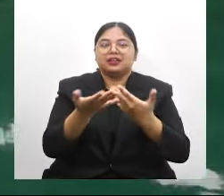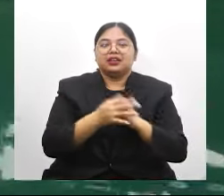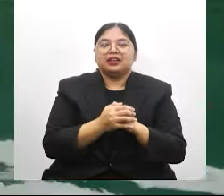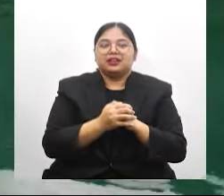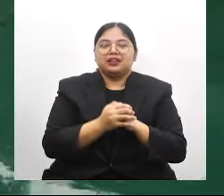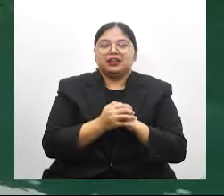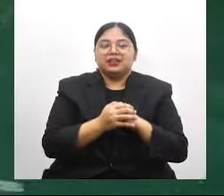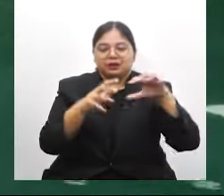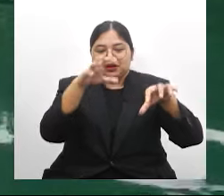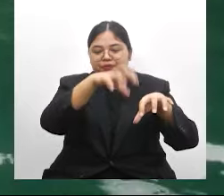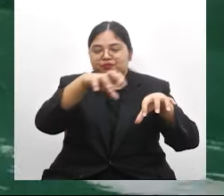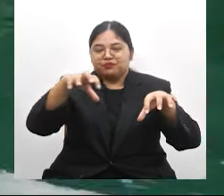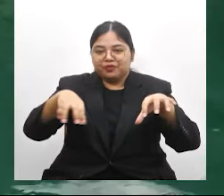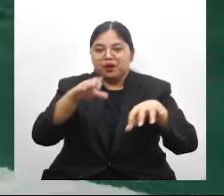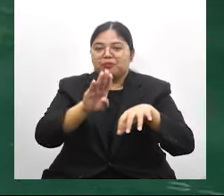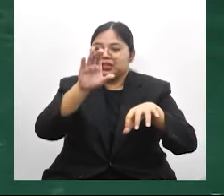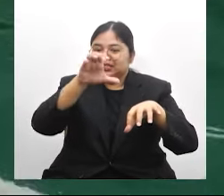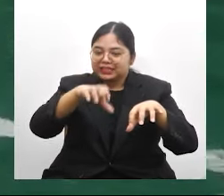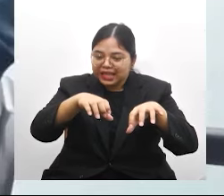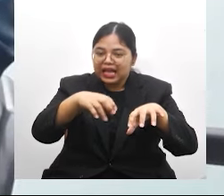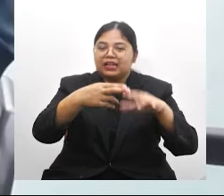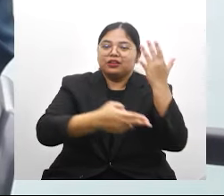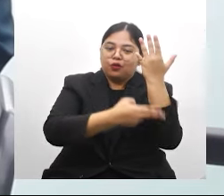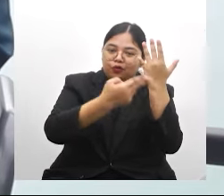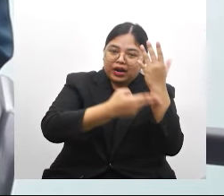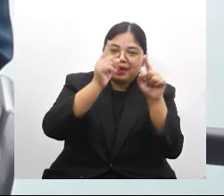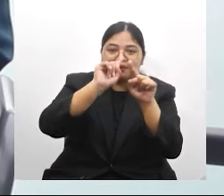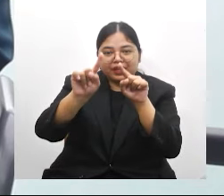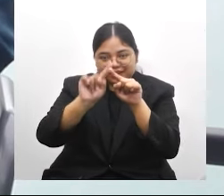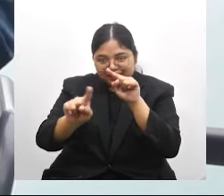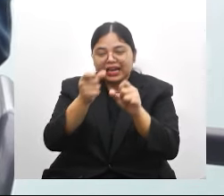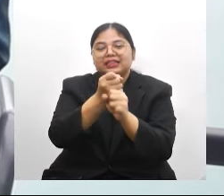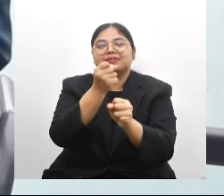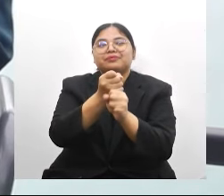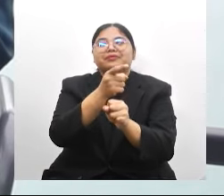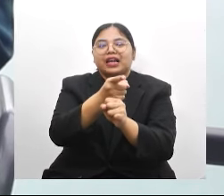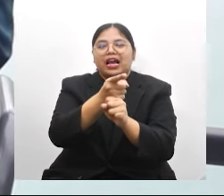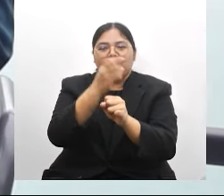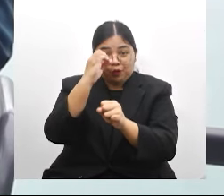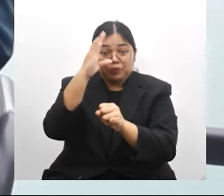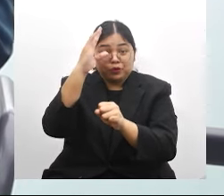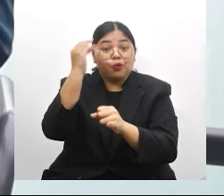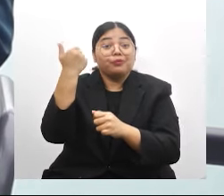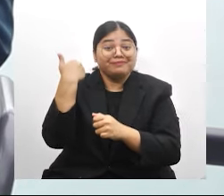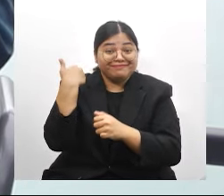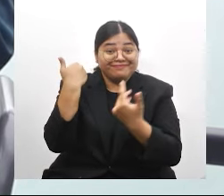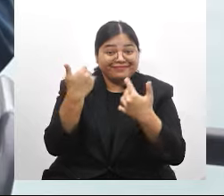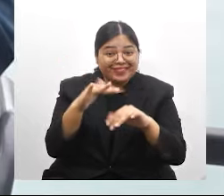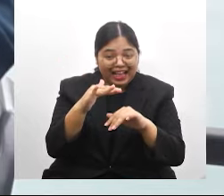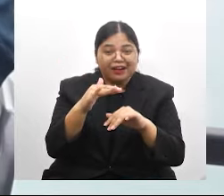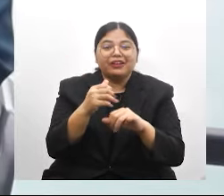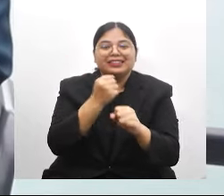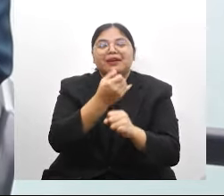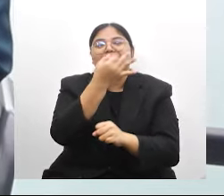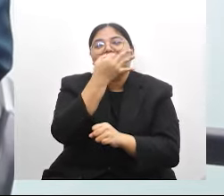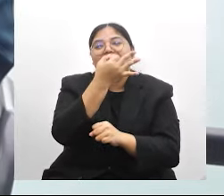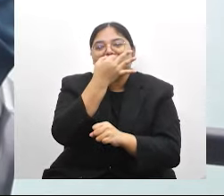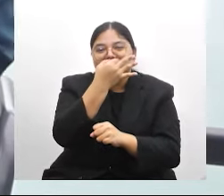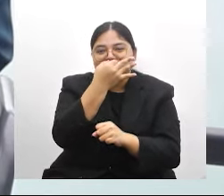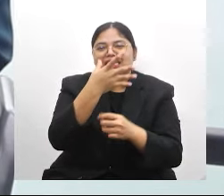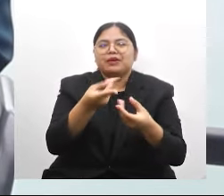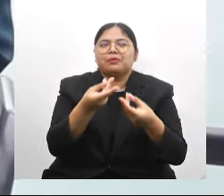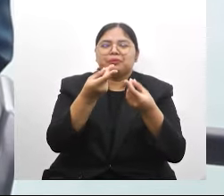การในพื้นที่นะครับอ่าแหล่งเรียนรู้ต่างๆเนี่ยจนสามารถนักเรียนเนี่ยนำความรู้นั้นเนี่ยมาใช้ในการประกอบอาชีพทางด้านแคดดี้